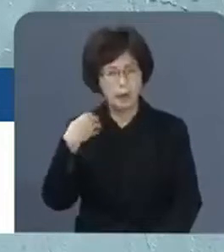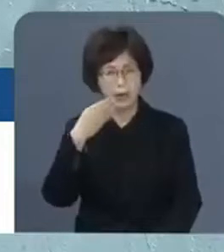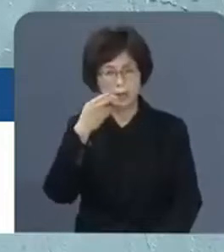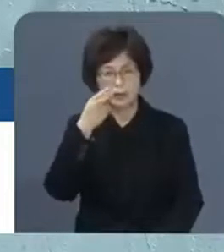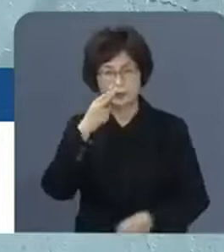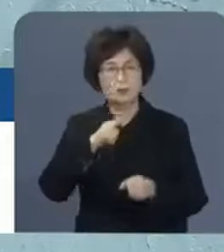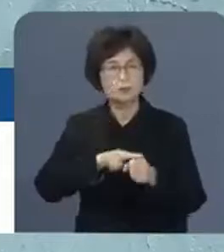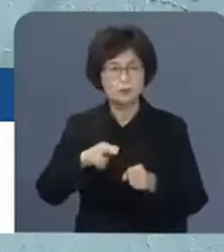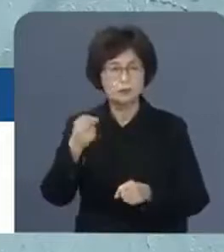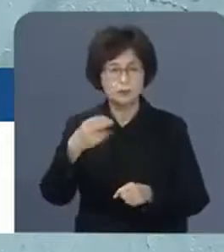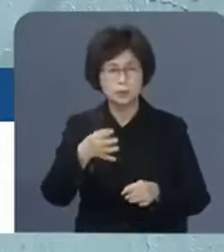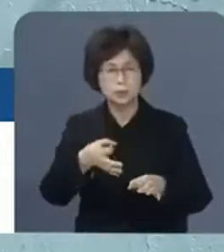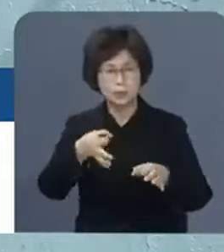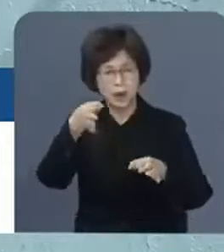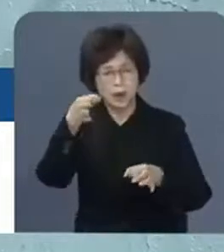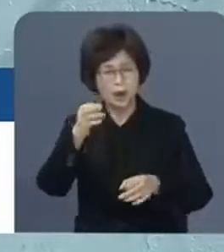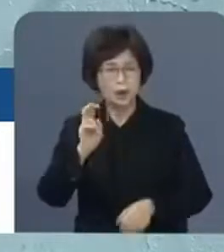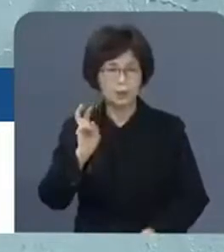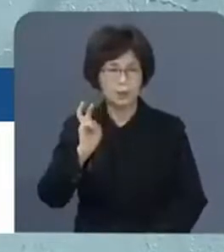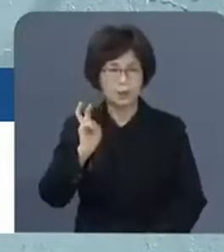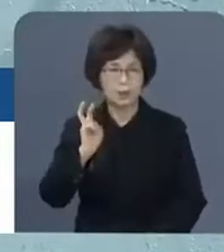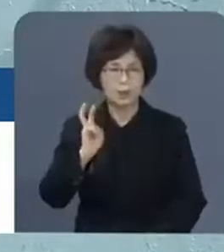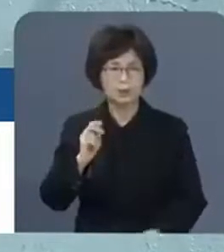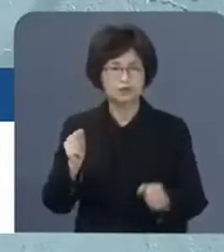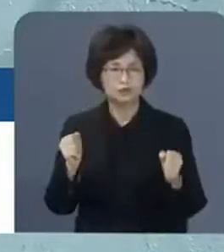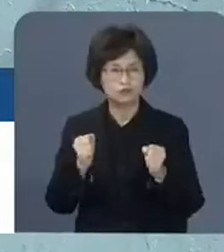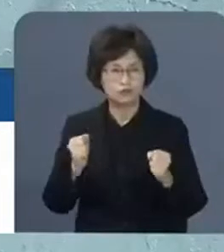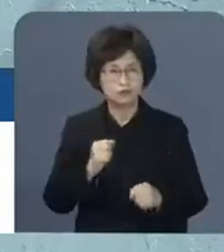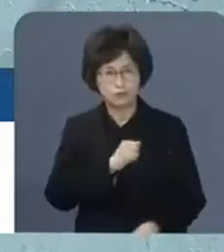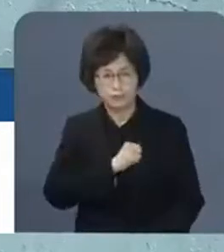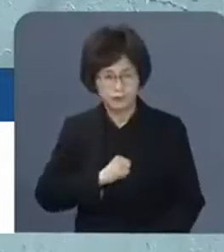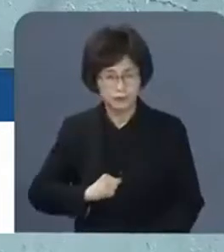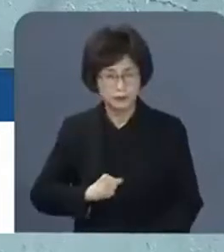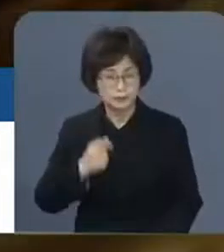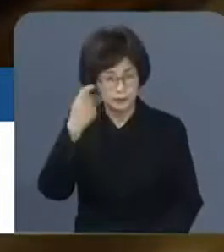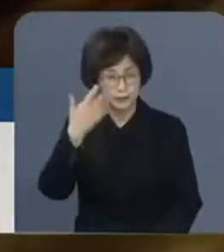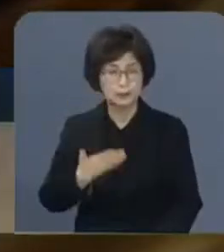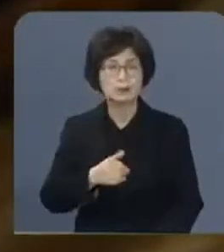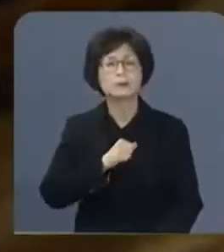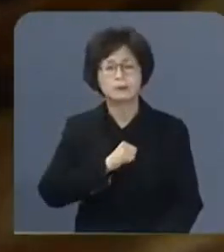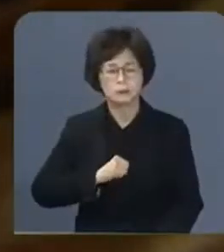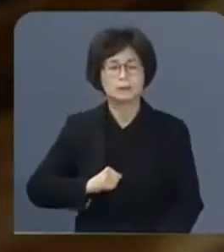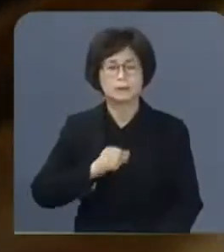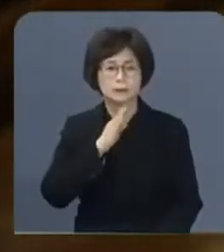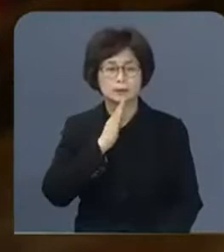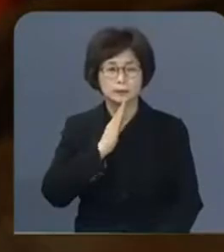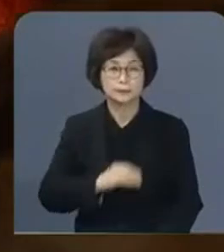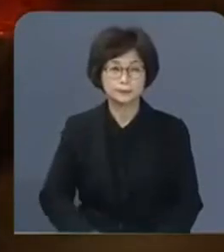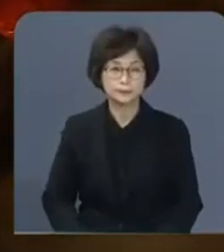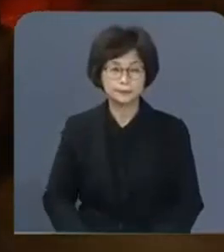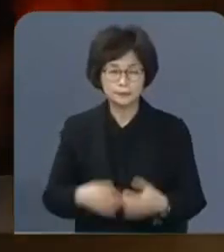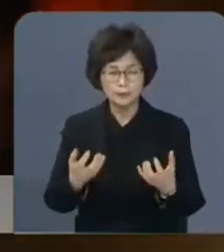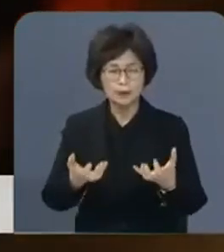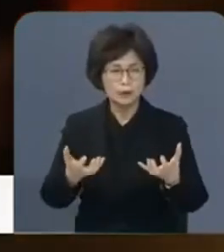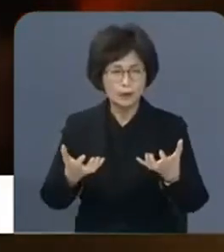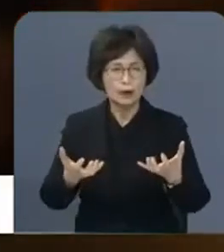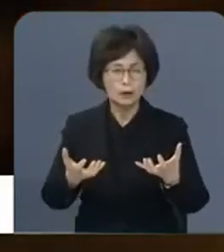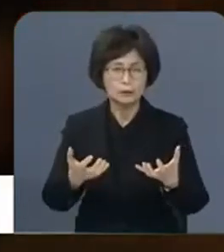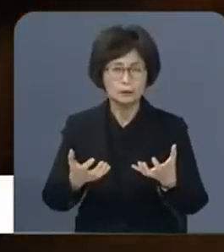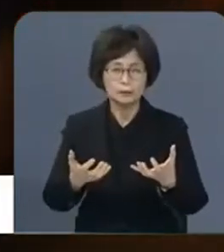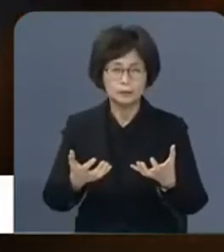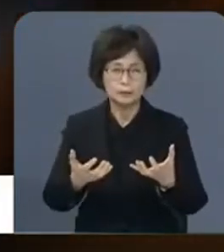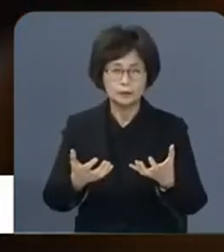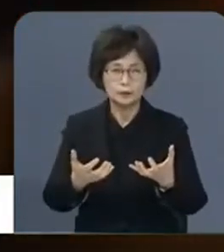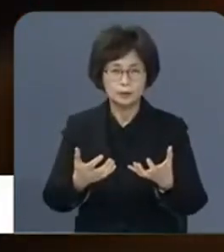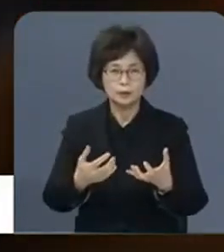있던데. 그 추워도 좀 참으시는 겁니까? 예, 참아야죠. 맘 놓고 난방을 하기 힘든 에너지